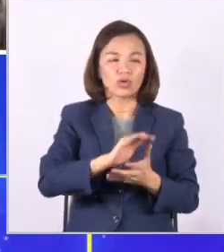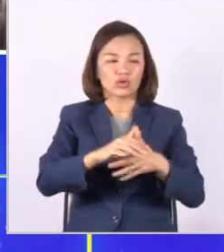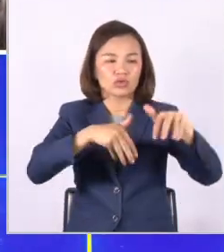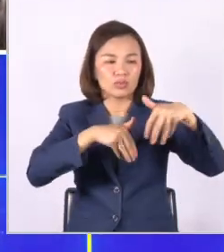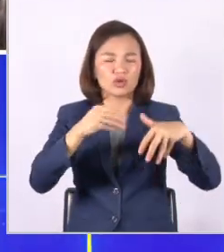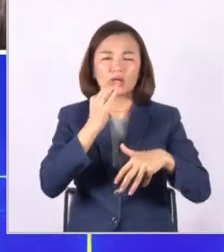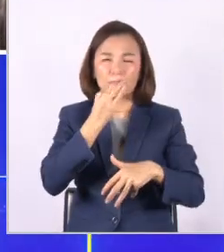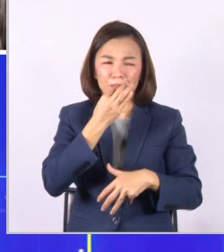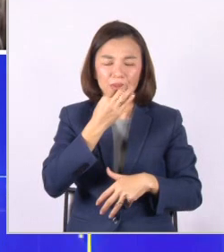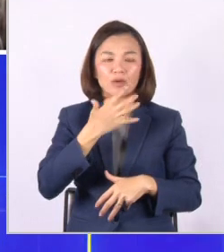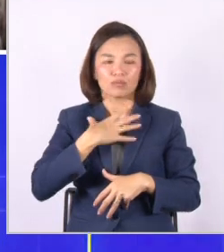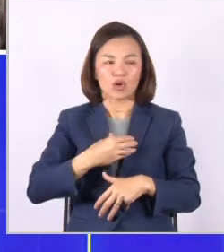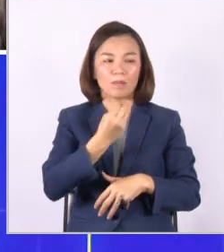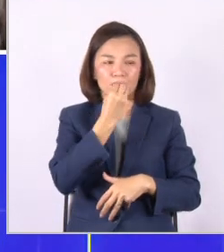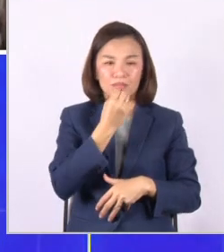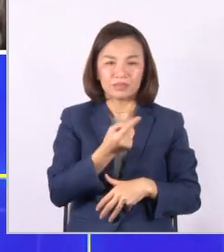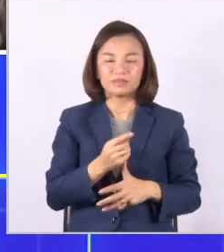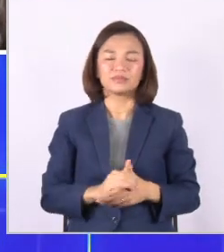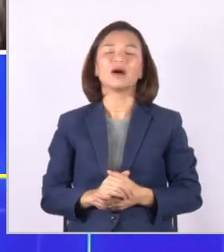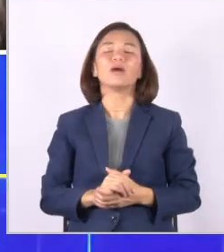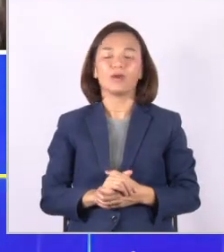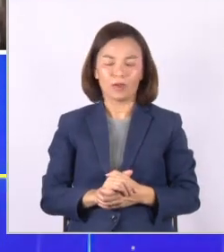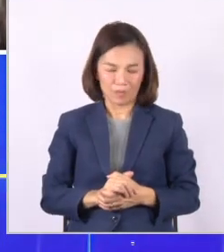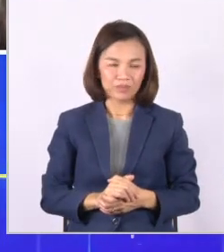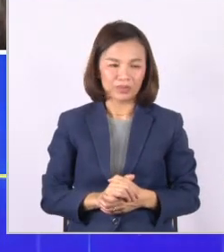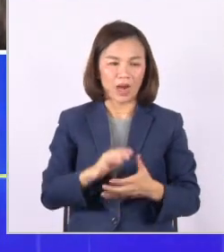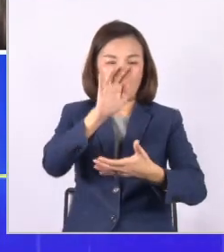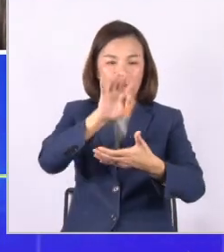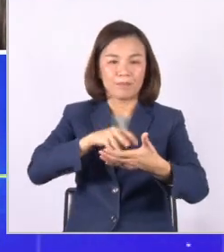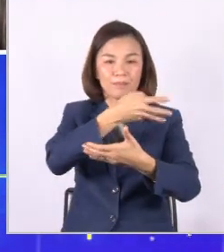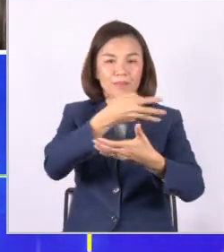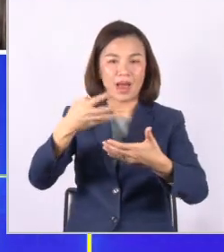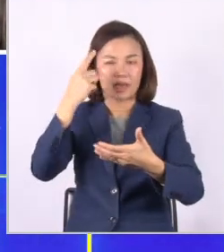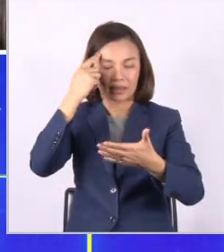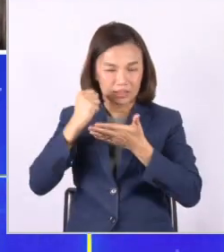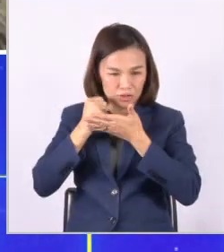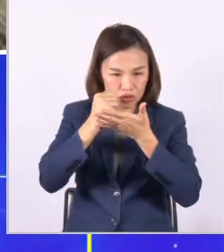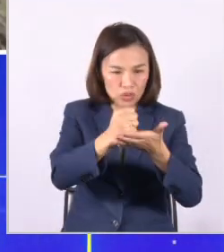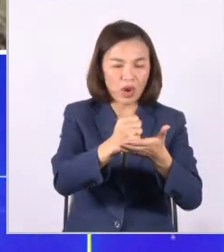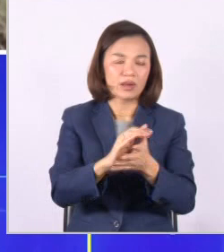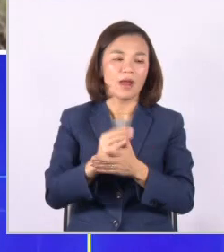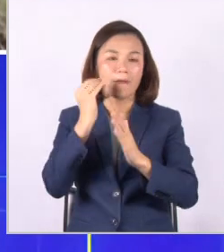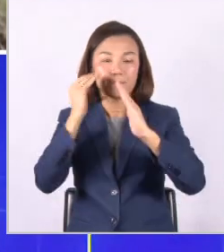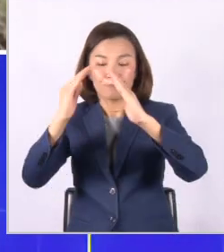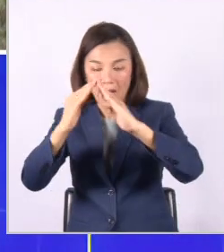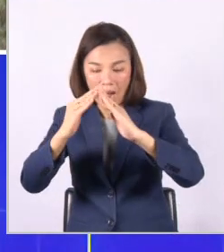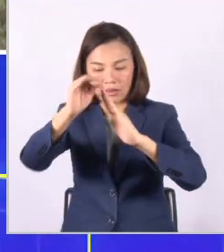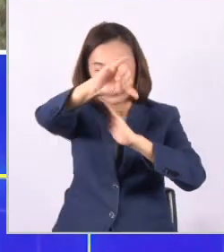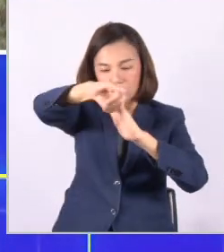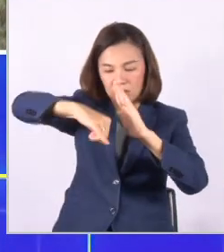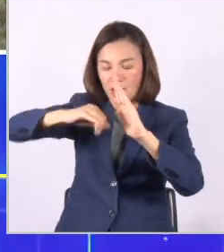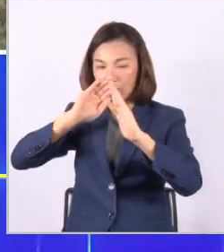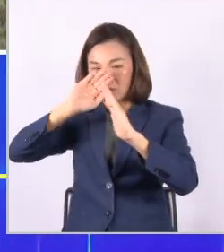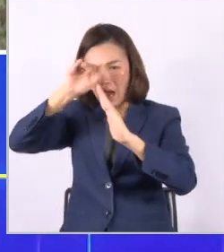เค็มๆหน่อยเป็นที่มาของกัดก้อนเกลือกินเขาก็จะวางแผนว่าไปช่วยเหลือเยียวยาคนที่ถูกช้างมาทางบ้านยังไงอ่านะเดี๋ยวก็จะ